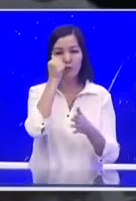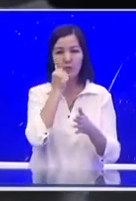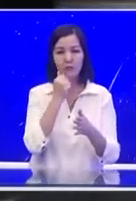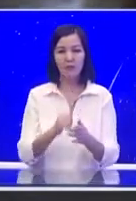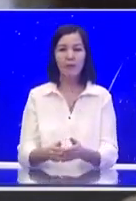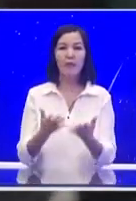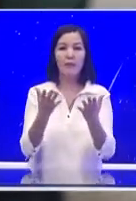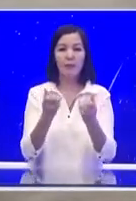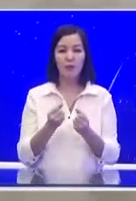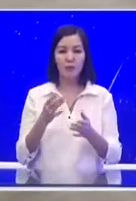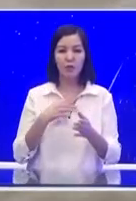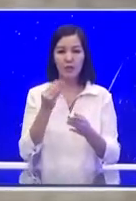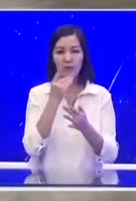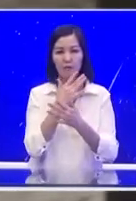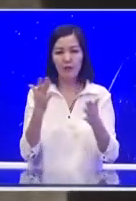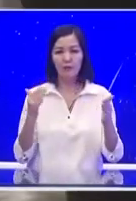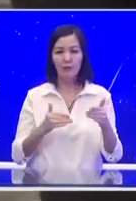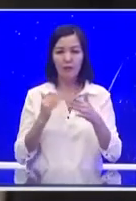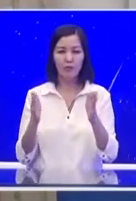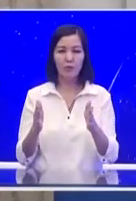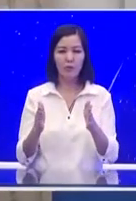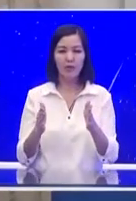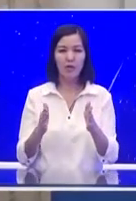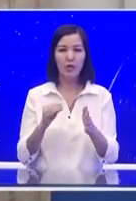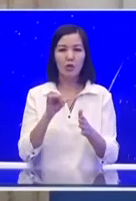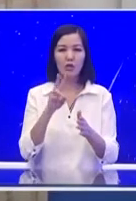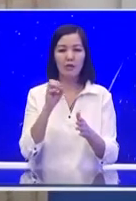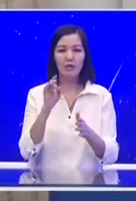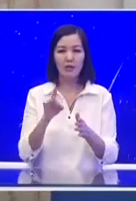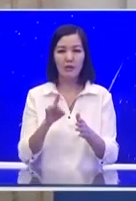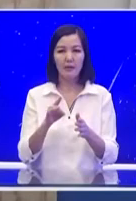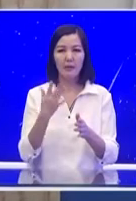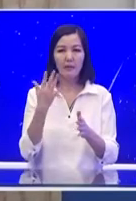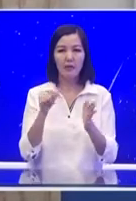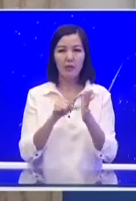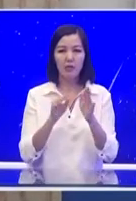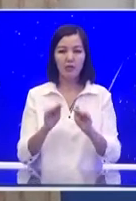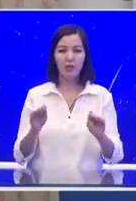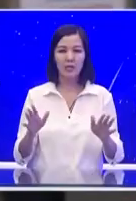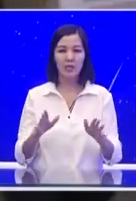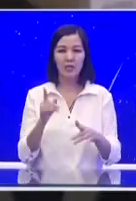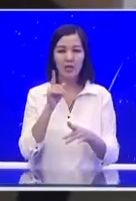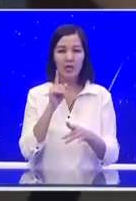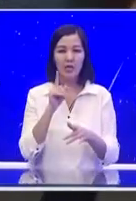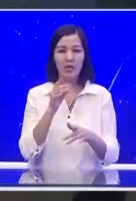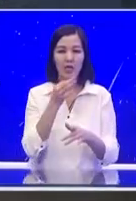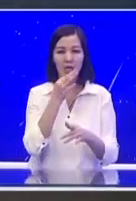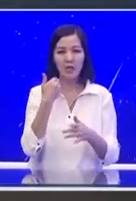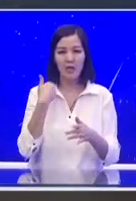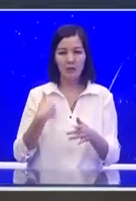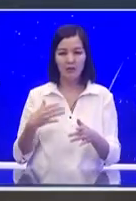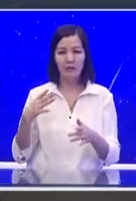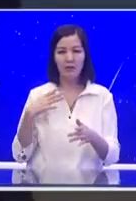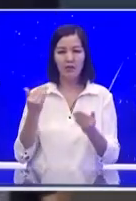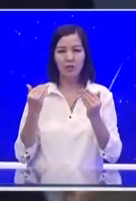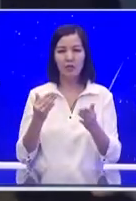Среди получательниц продуктовой посылки и многодетная семья Жанар Андасовой. Мать шестерых детей рано овдовела. К тому же состояние здоровья